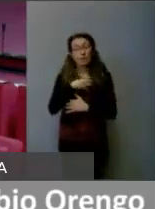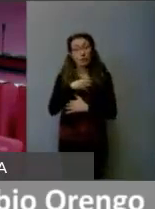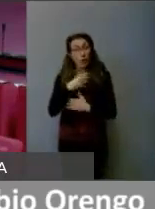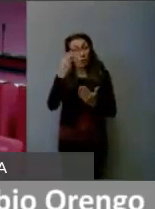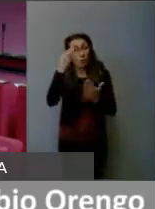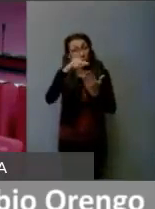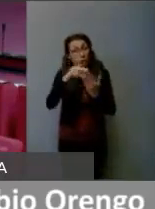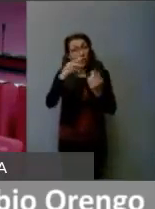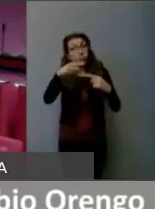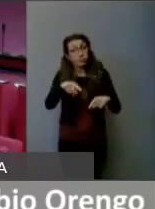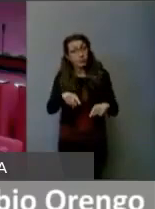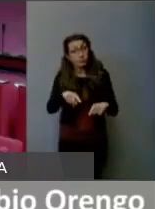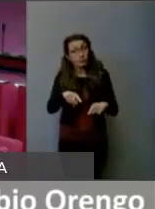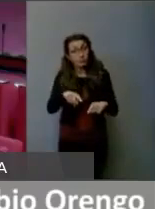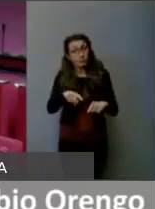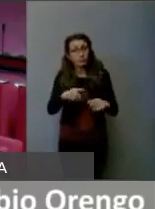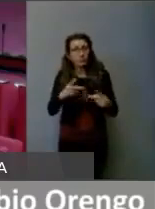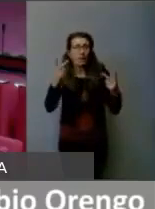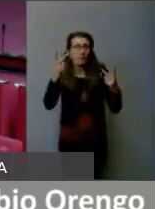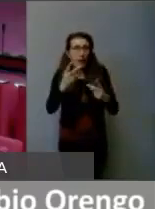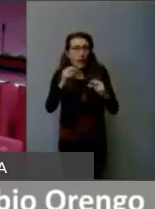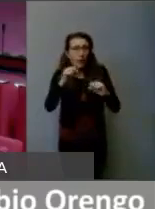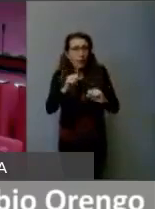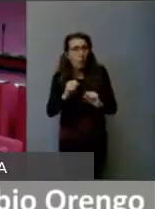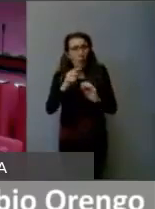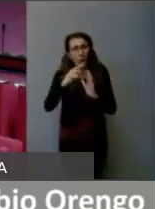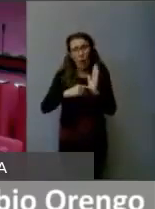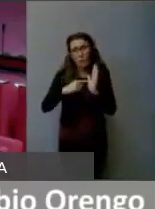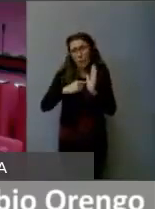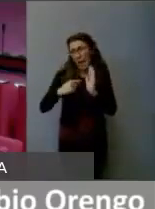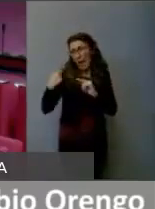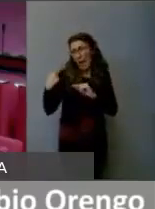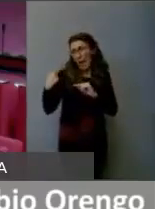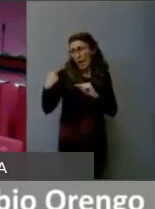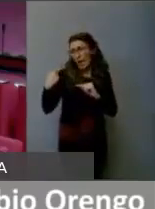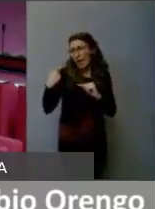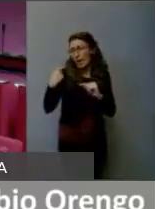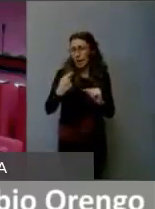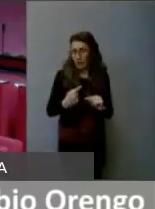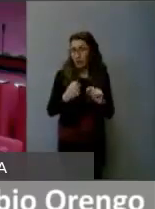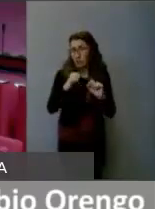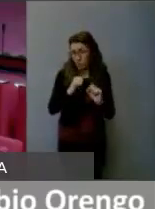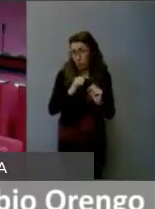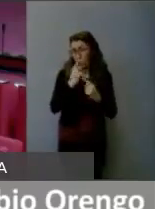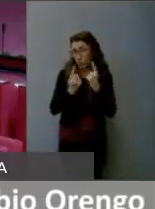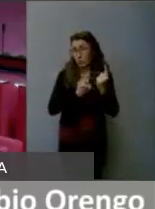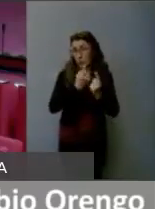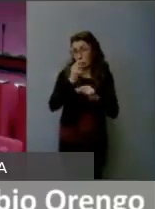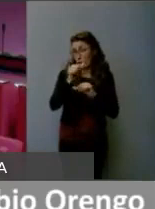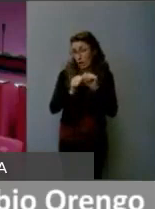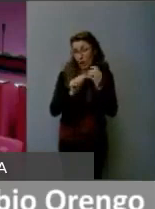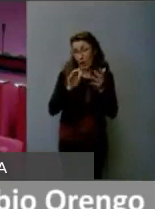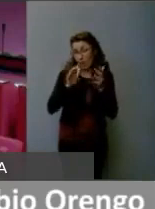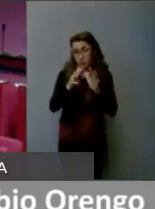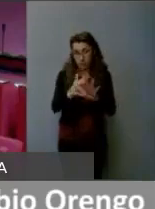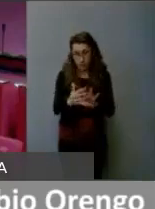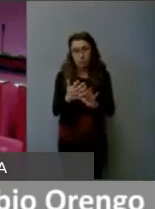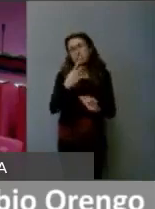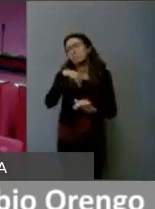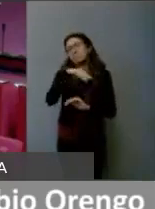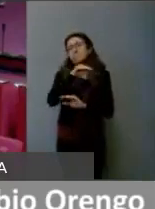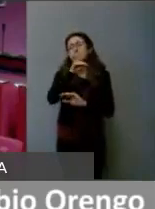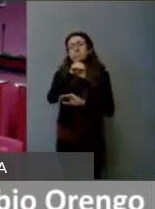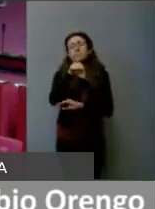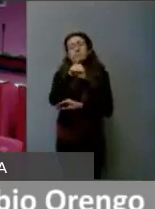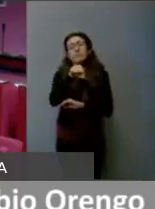nel contempo magari invece sono successe delle cose, perché ripeto è una mozione che risale a settembre, le chiediamo in qualche modo di